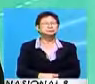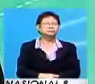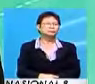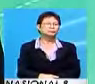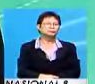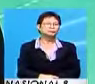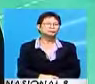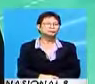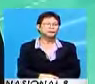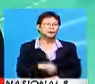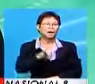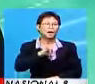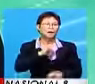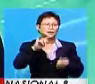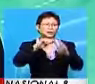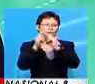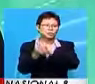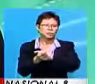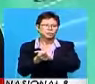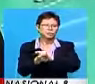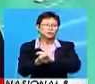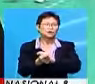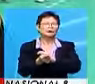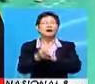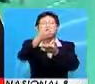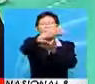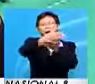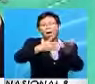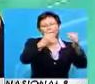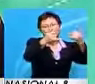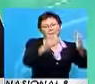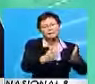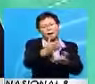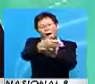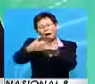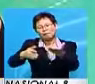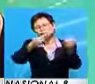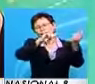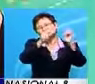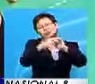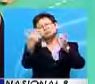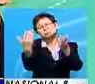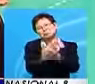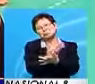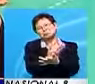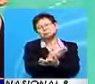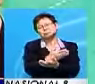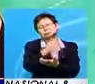Yeah, this time I changed almost half the player, the new player. Yeah, because we need...